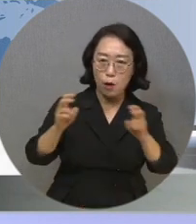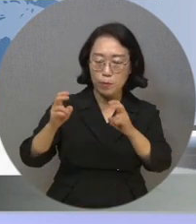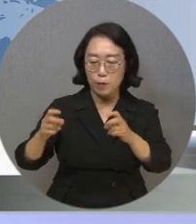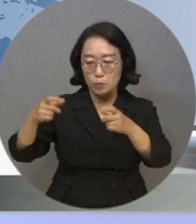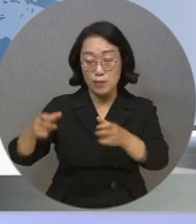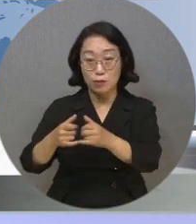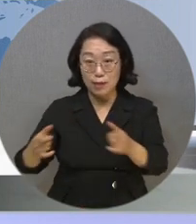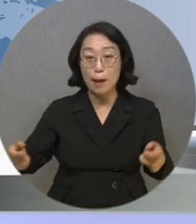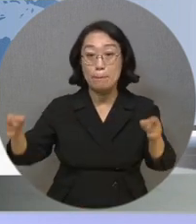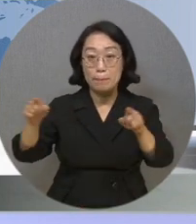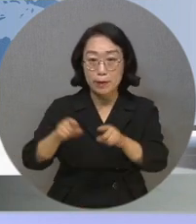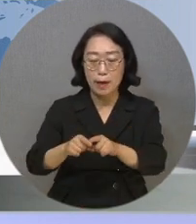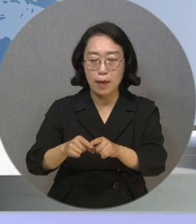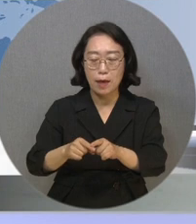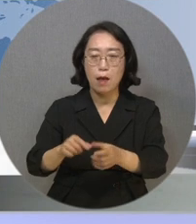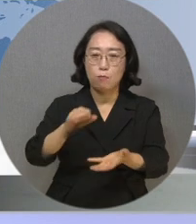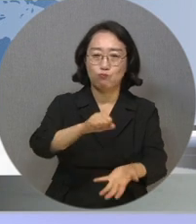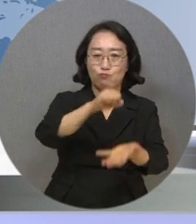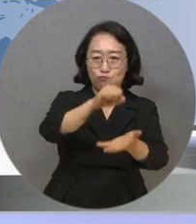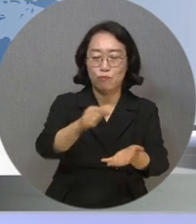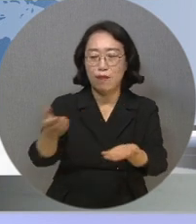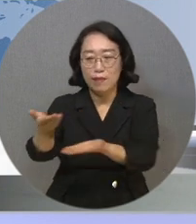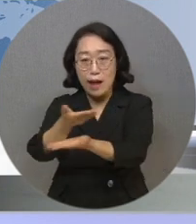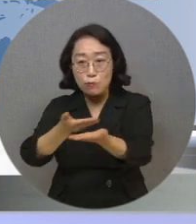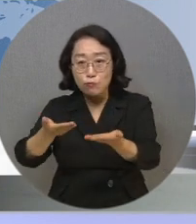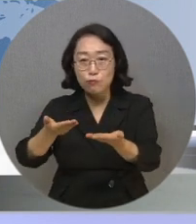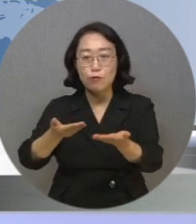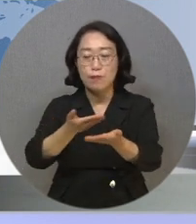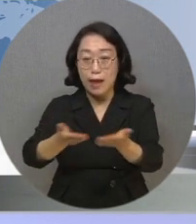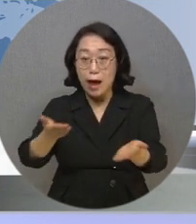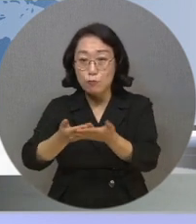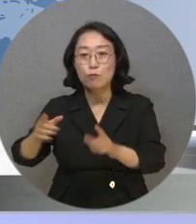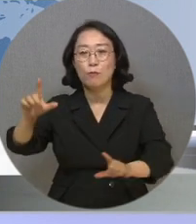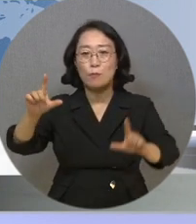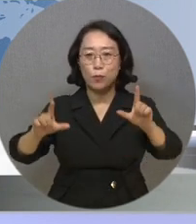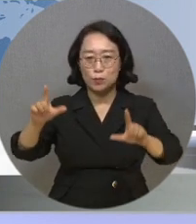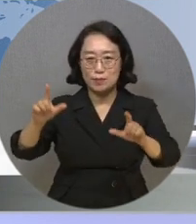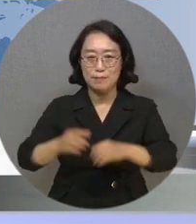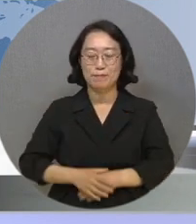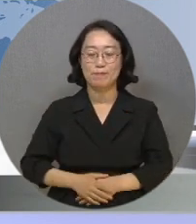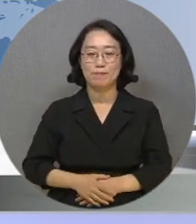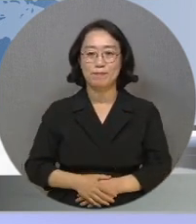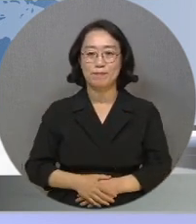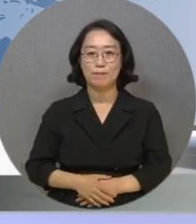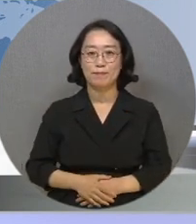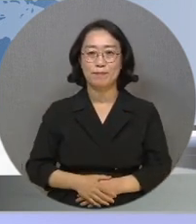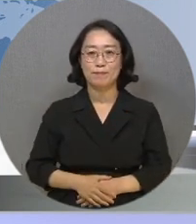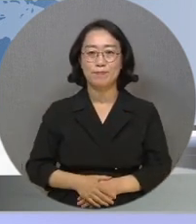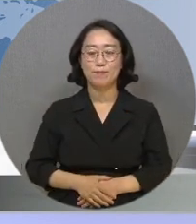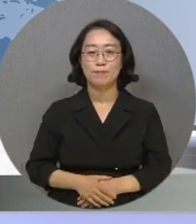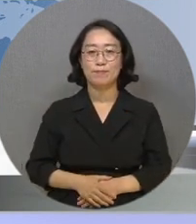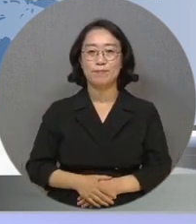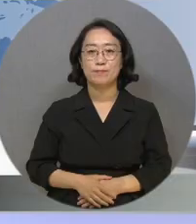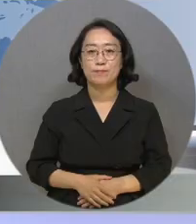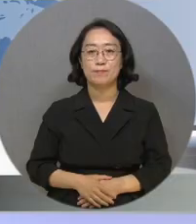기부하고 후원하고 나눔의 의미를 되새기는 시간을 보냈는데요. 권용창 기자가 그곳에 다녀왔습니다.